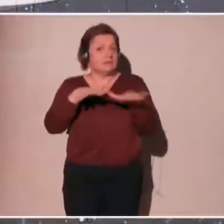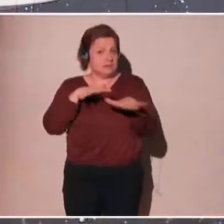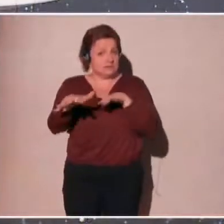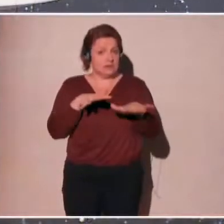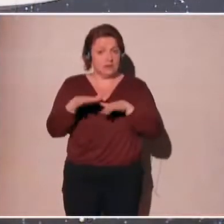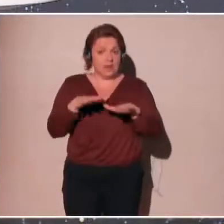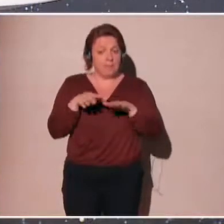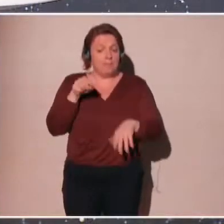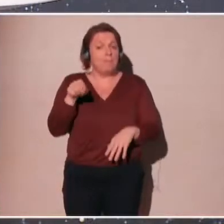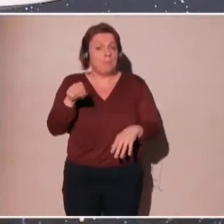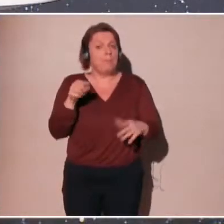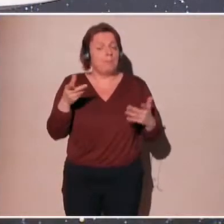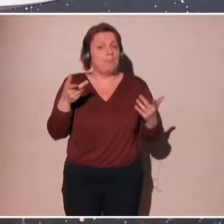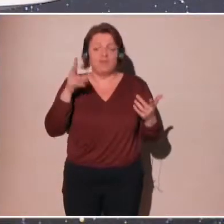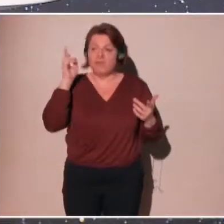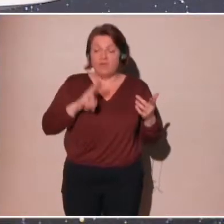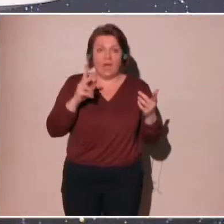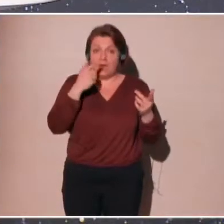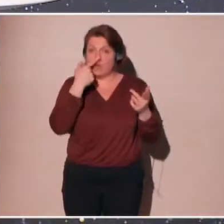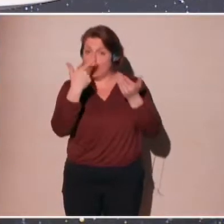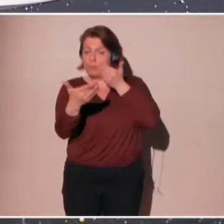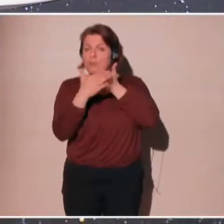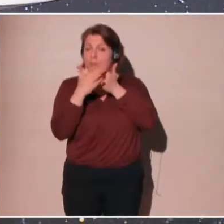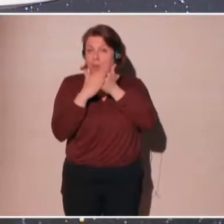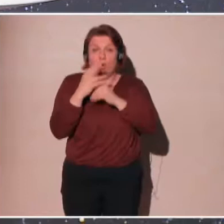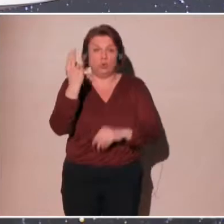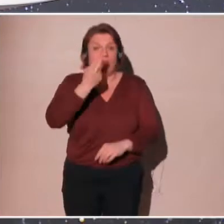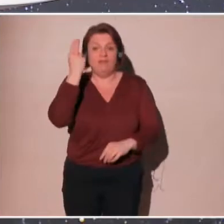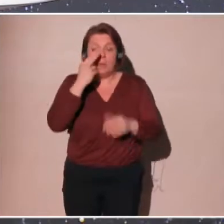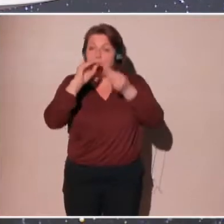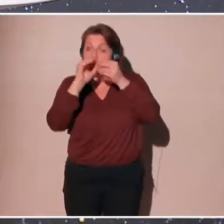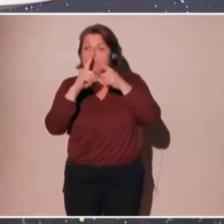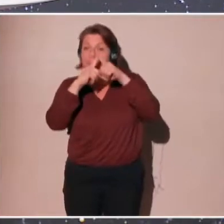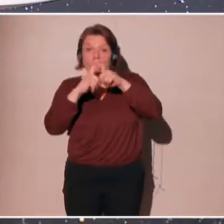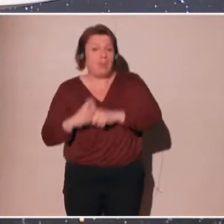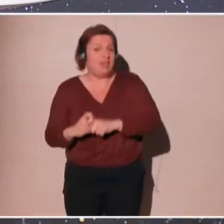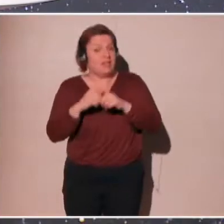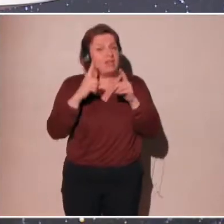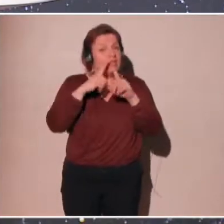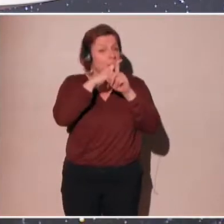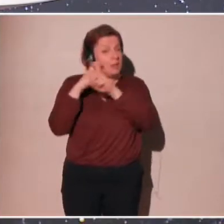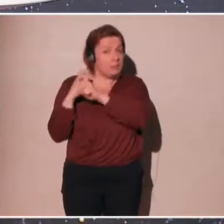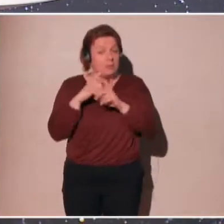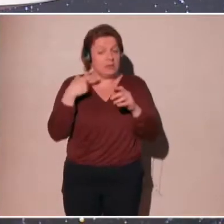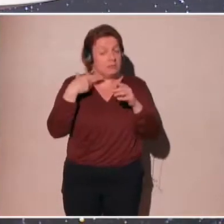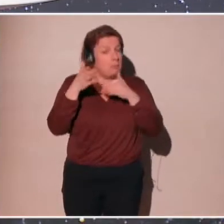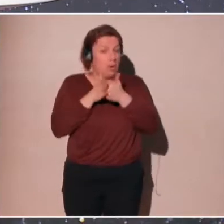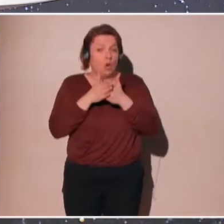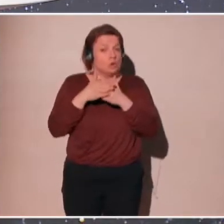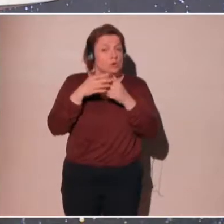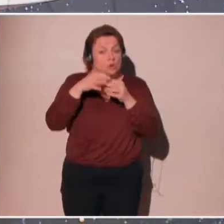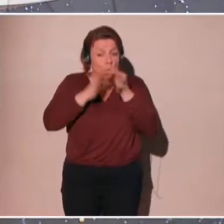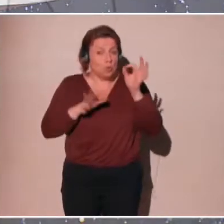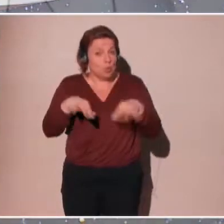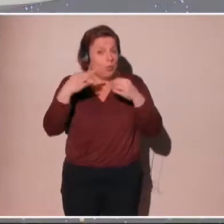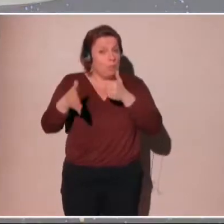a atteint un niveau préuniversitaire, de résolution de problèmes préuniversitaires. Mais celui-ci, le problème original est